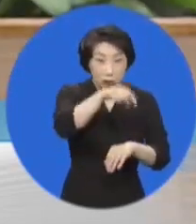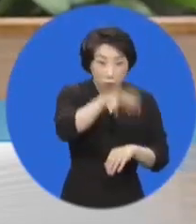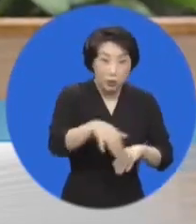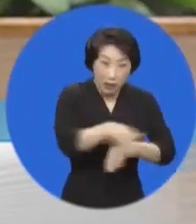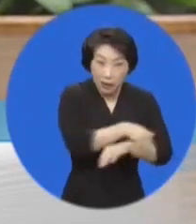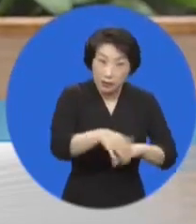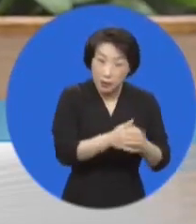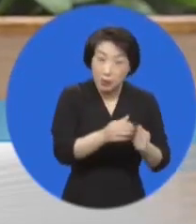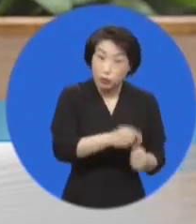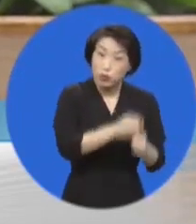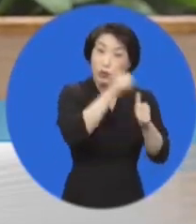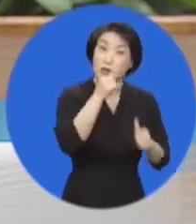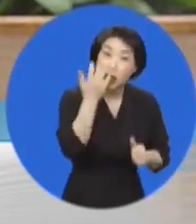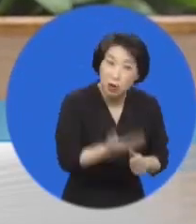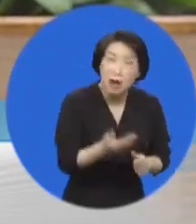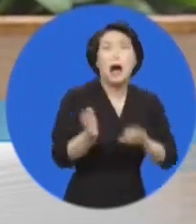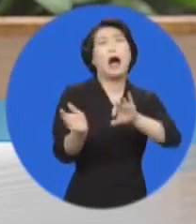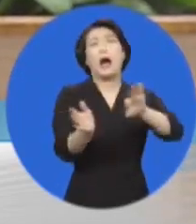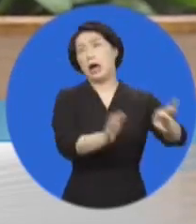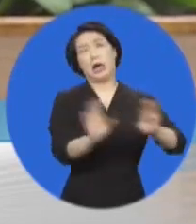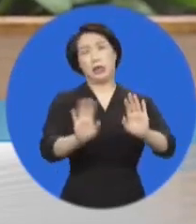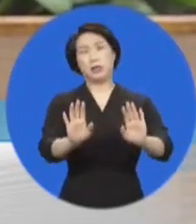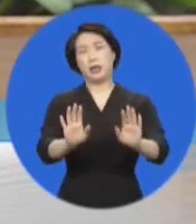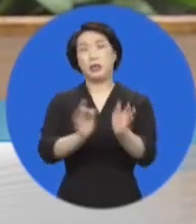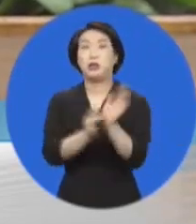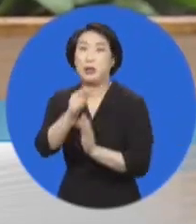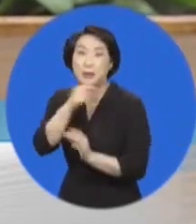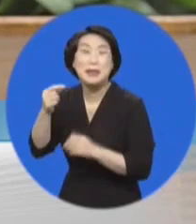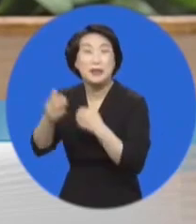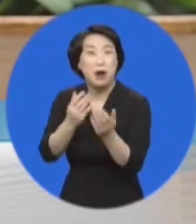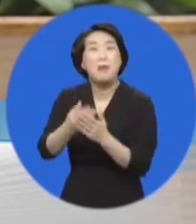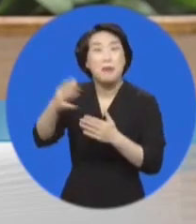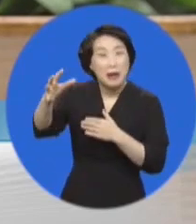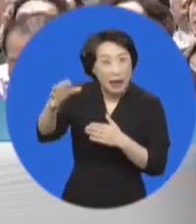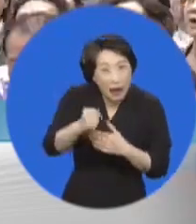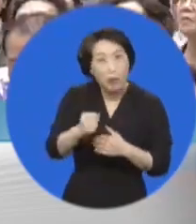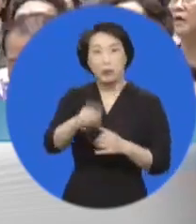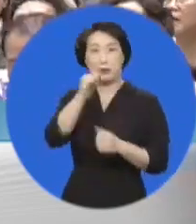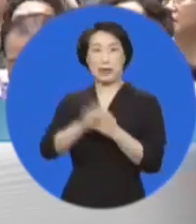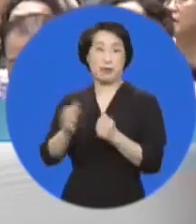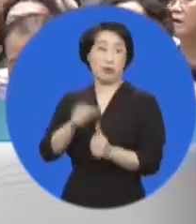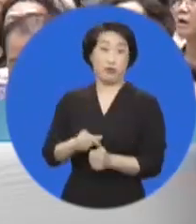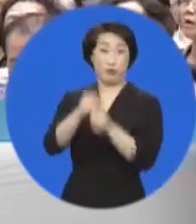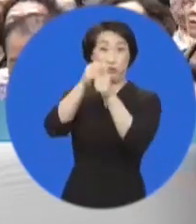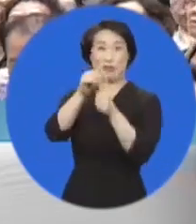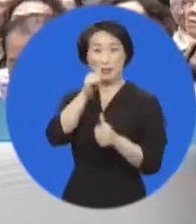예수의 피를 만났기 때문이라 이 말입니다. 할렐루야.